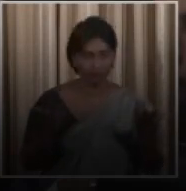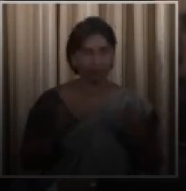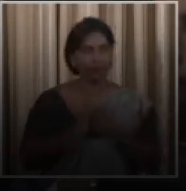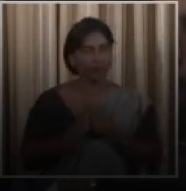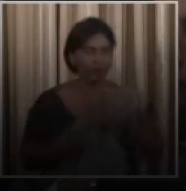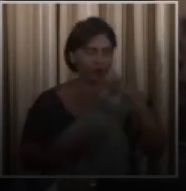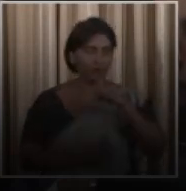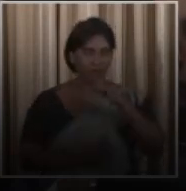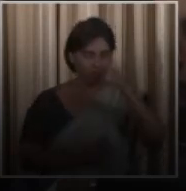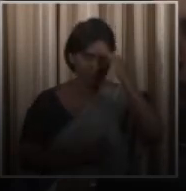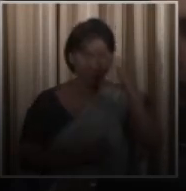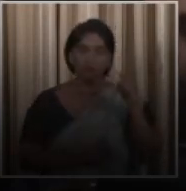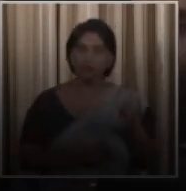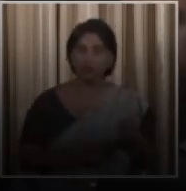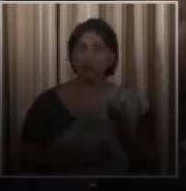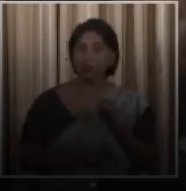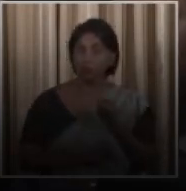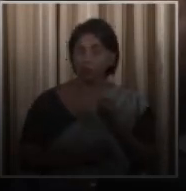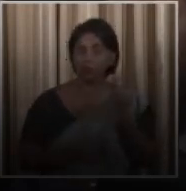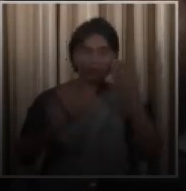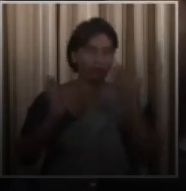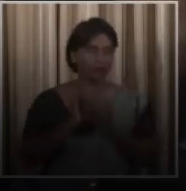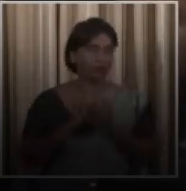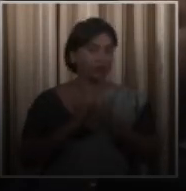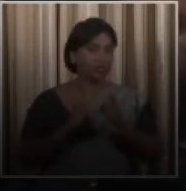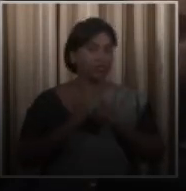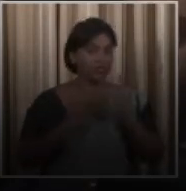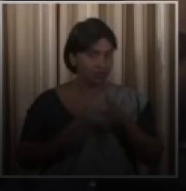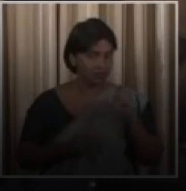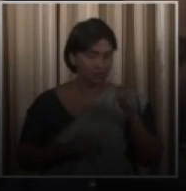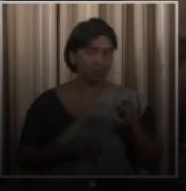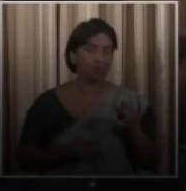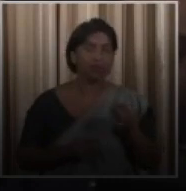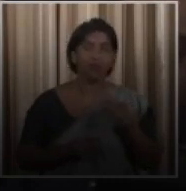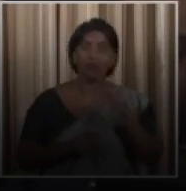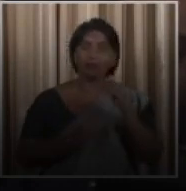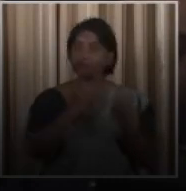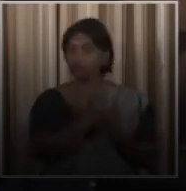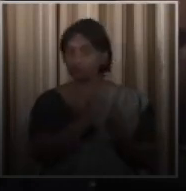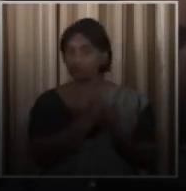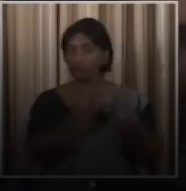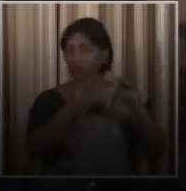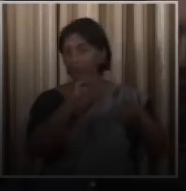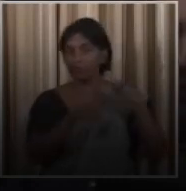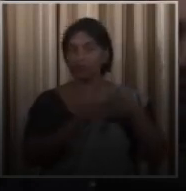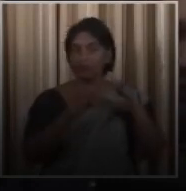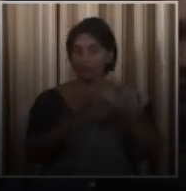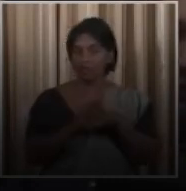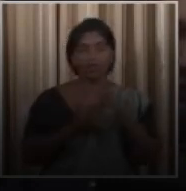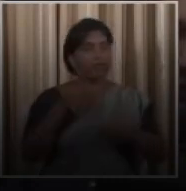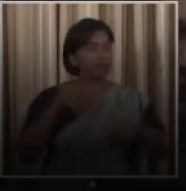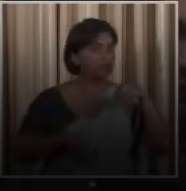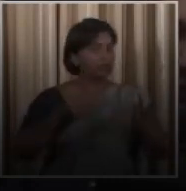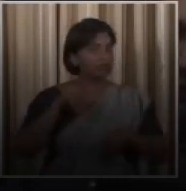නියෝජ්‍ය කතානායකතුමනි මේ මුදල් මත යැපෙන නැත්තම් ආධාර කරුවන්ගෙන් යැපිලා